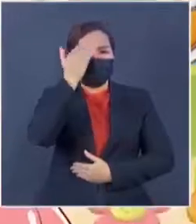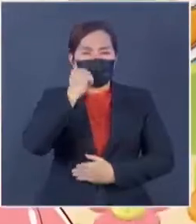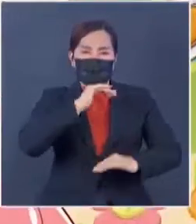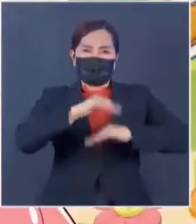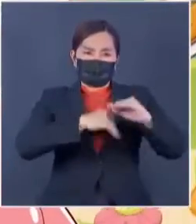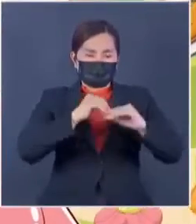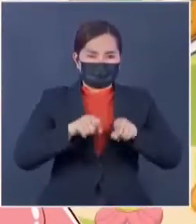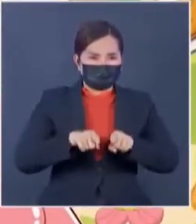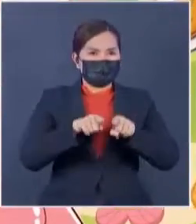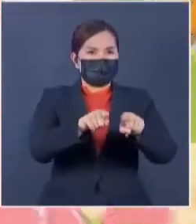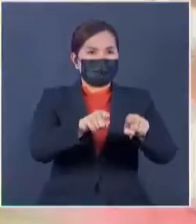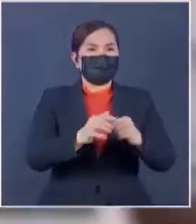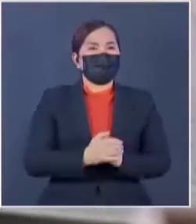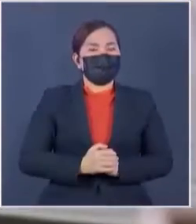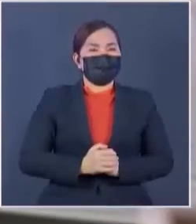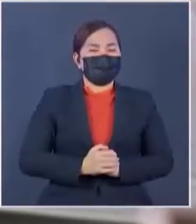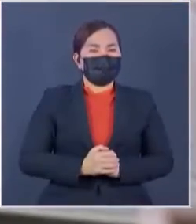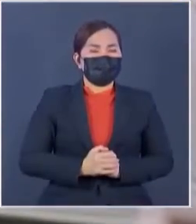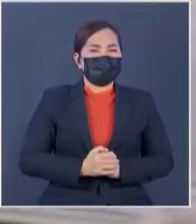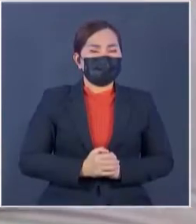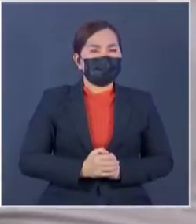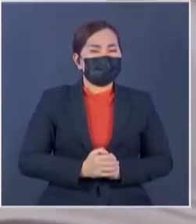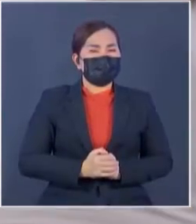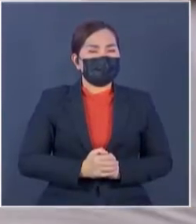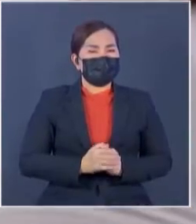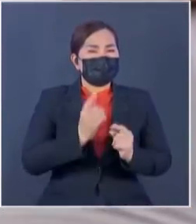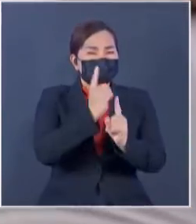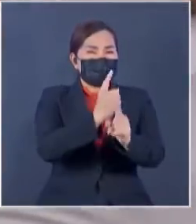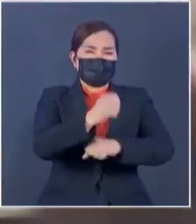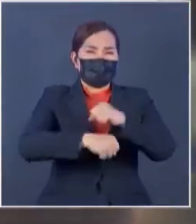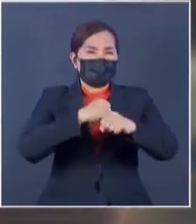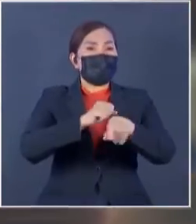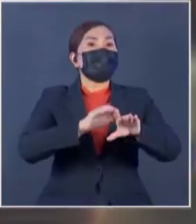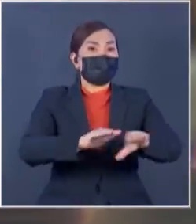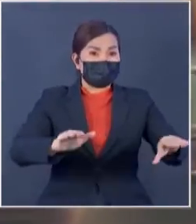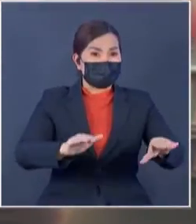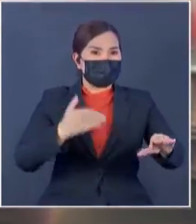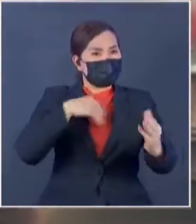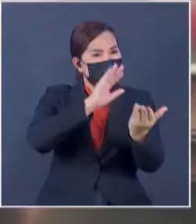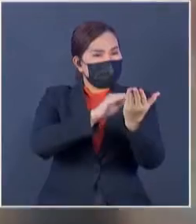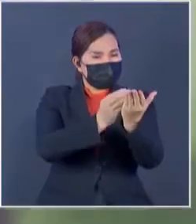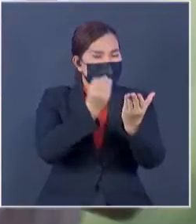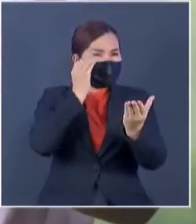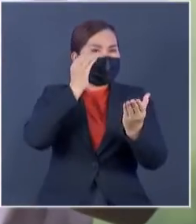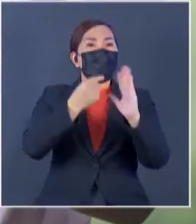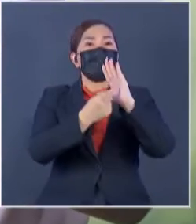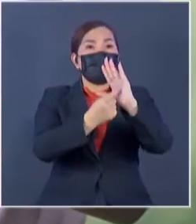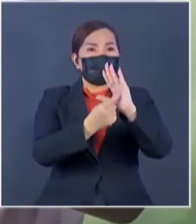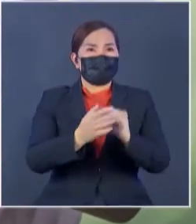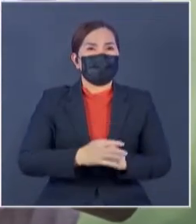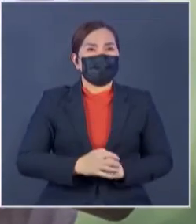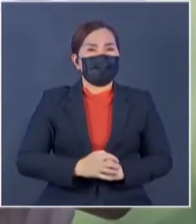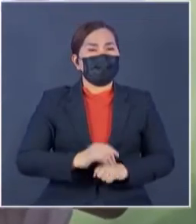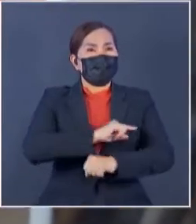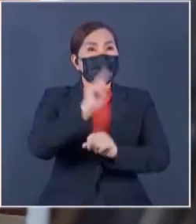ฒนานะครับเรื่องของพัฒนาการของเด็กๆนะครับในแต่ละช่วงวัยพร้อมกับเนื้อหาสาระอย่างเช่นความสำคัญของวันส